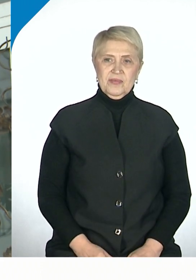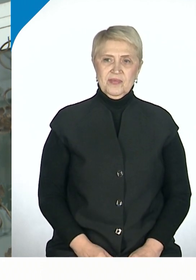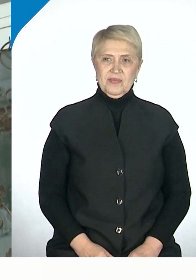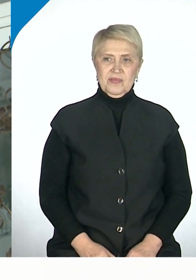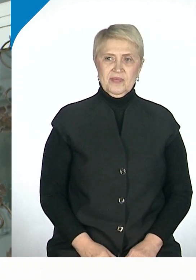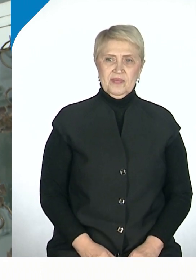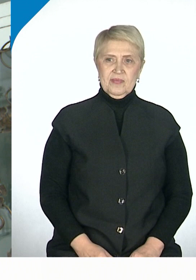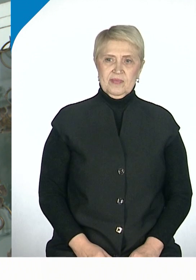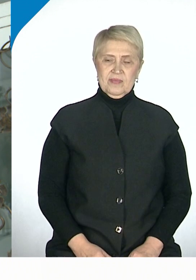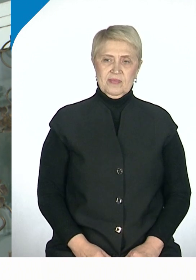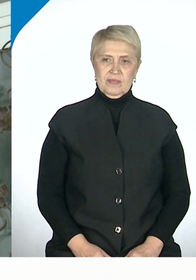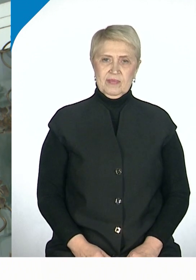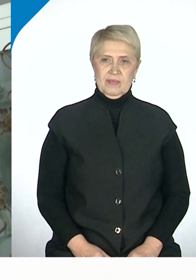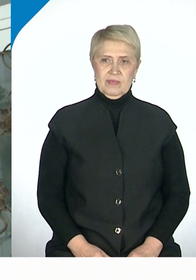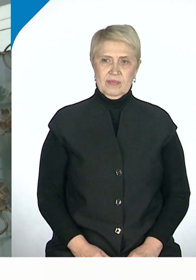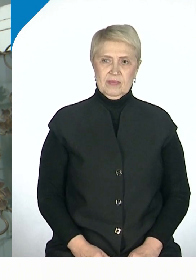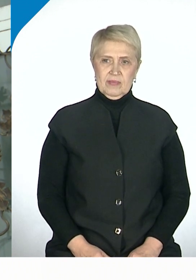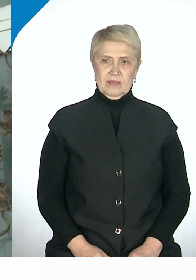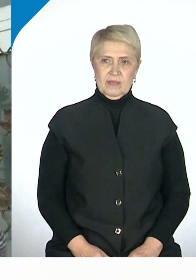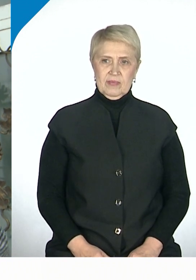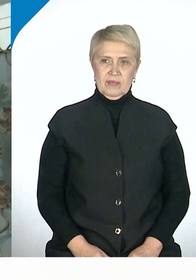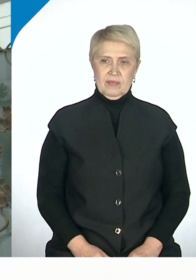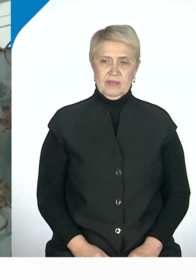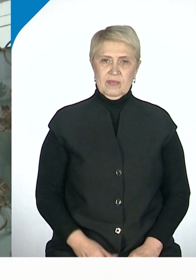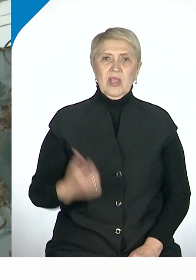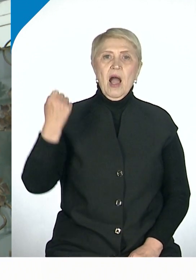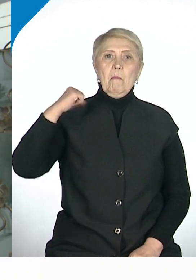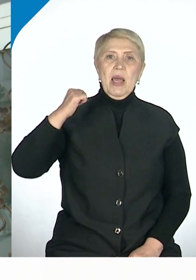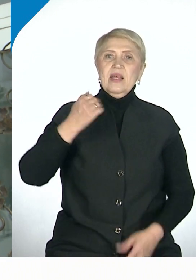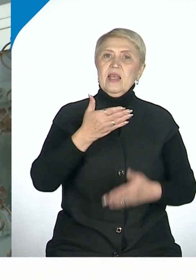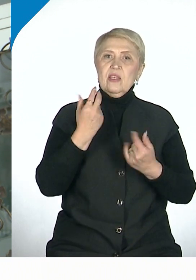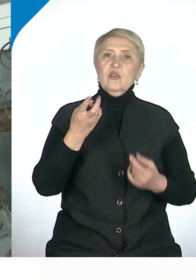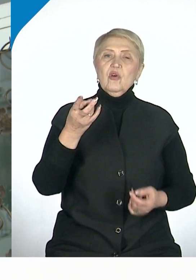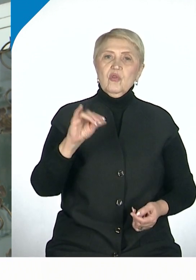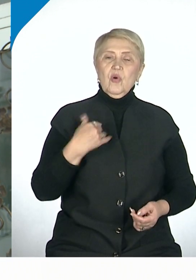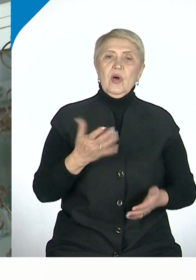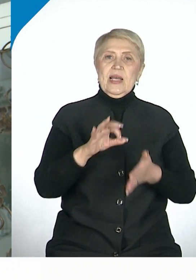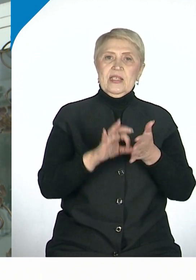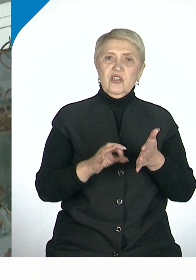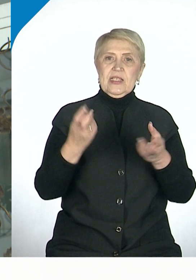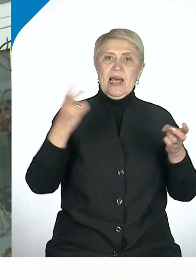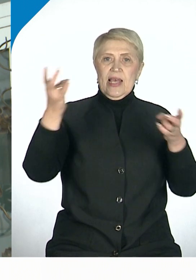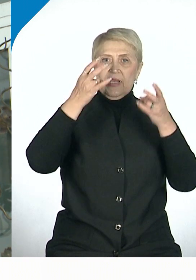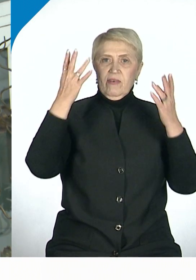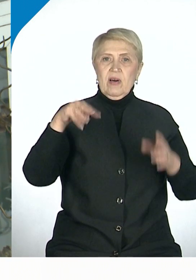это баня. Там есть, кстати, парилка? Или такого? Парилки нет, но сейчас в современной